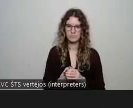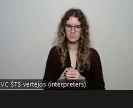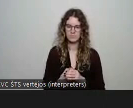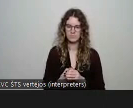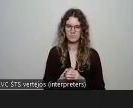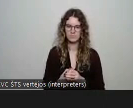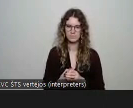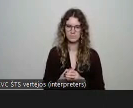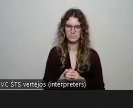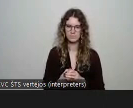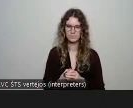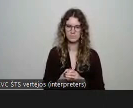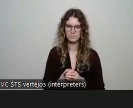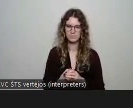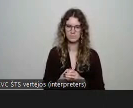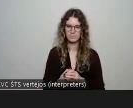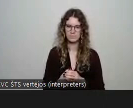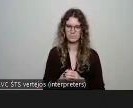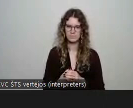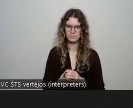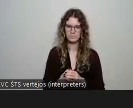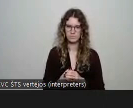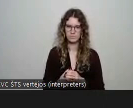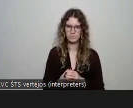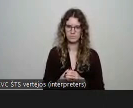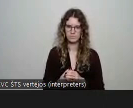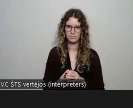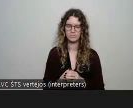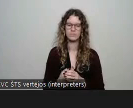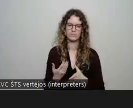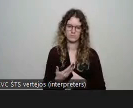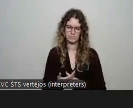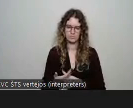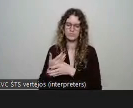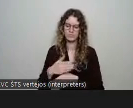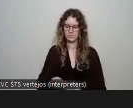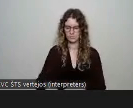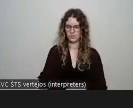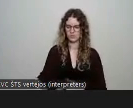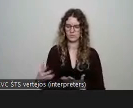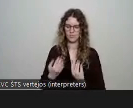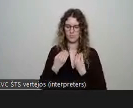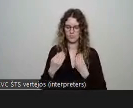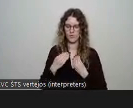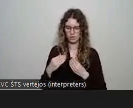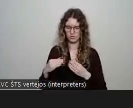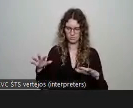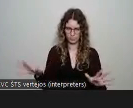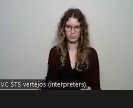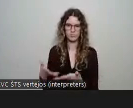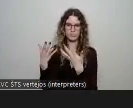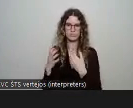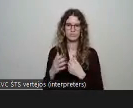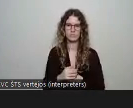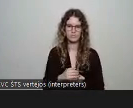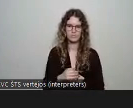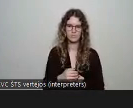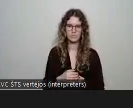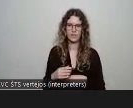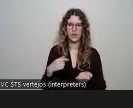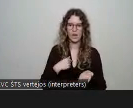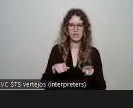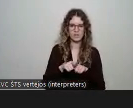darną, kuri prisideda prie mokinių mokymosi sustiprinimo, pagerinimo. Ir aš dar